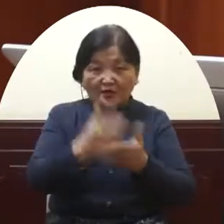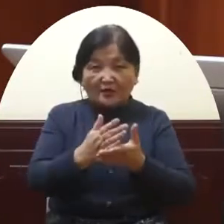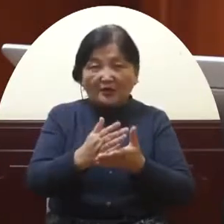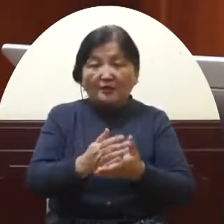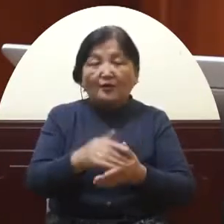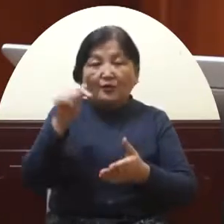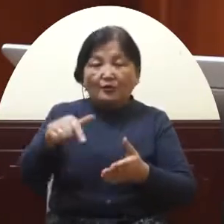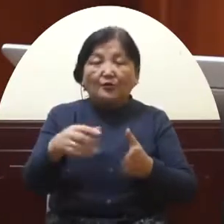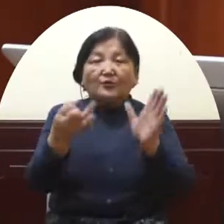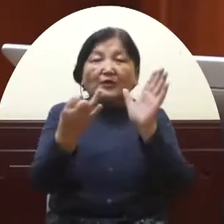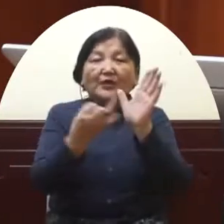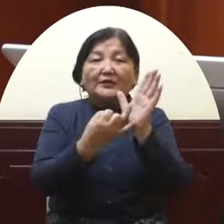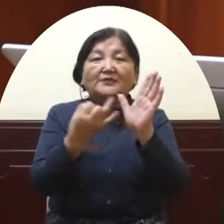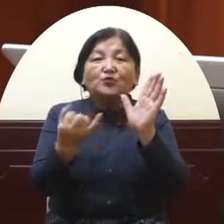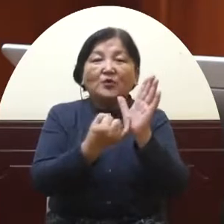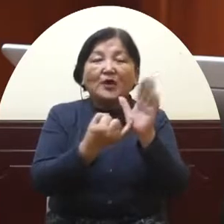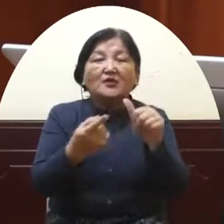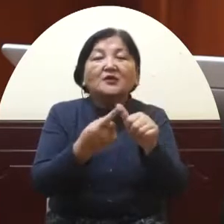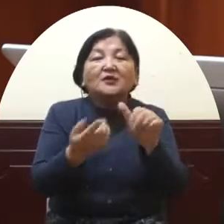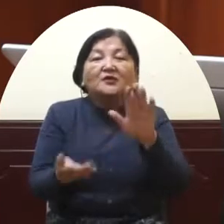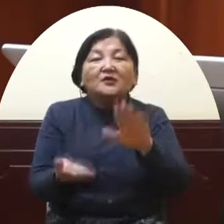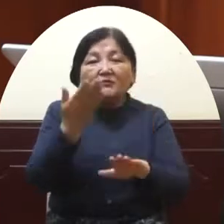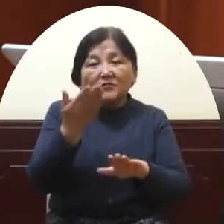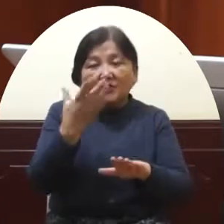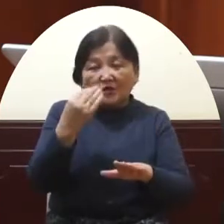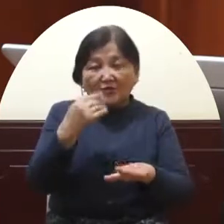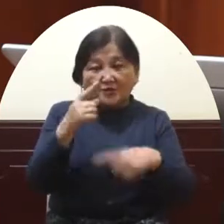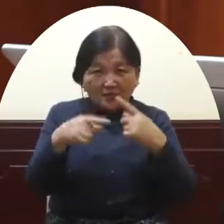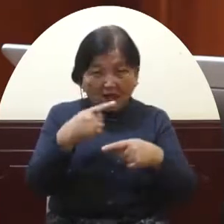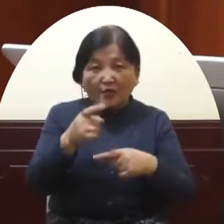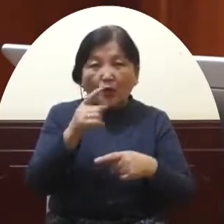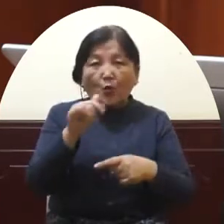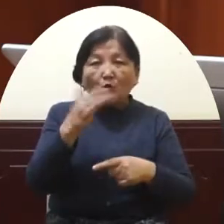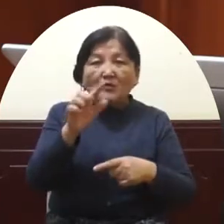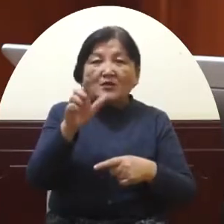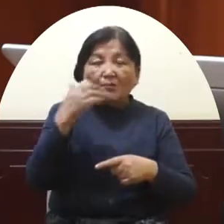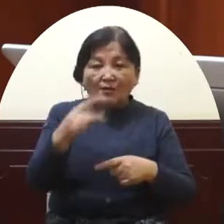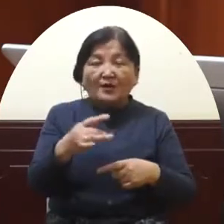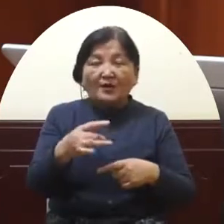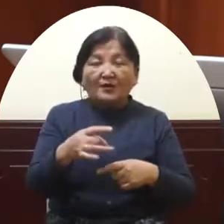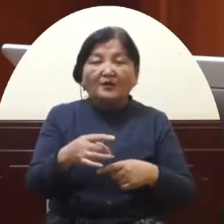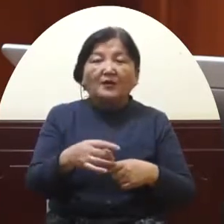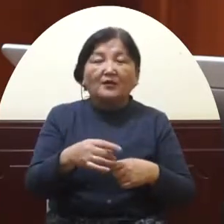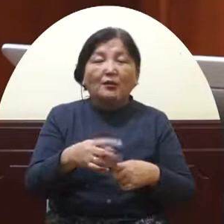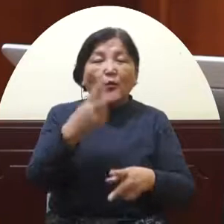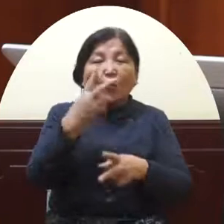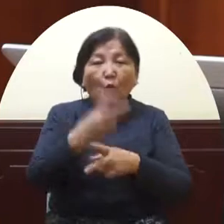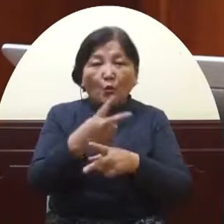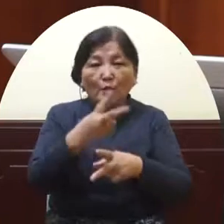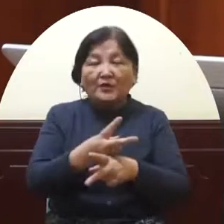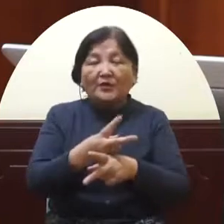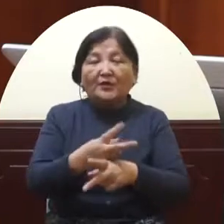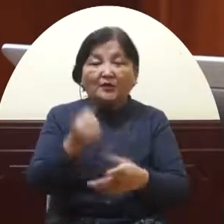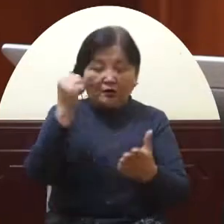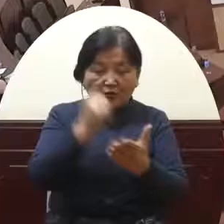76 нэр дэвшигч гэдэг ийм хувилбараар сонгуулийн хуулийн тогтолцоог,